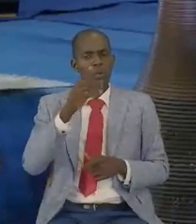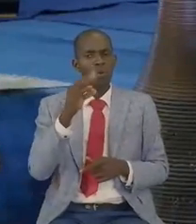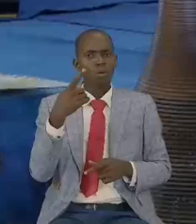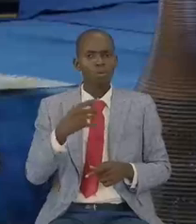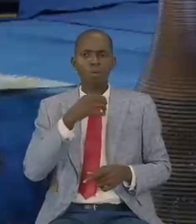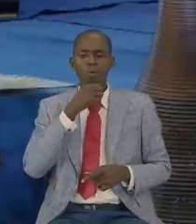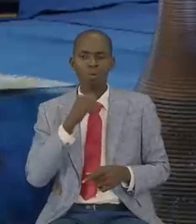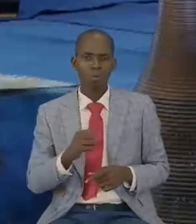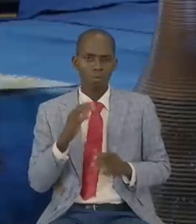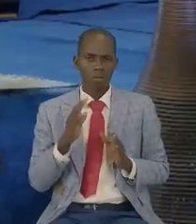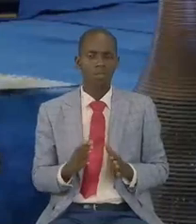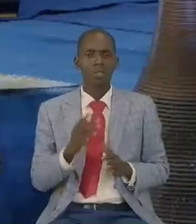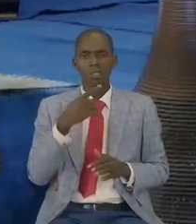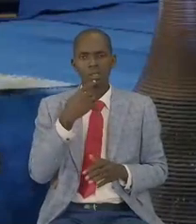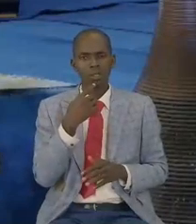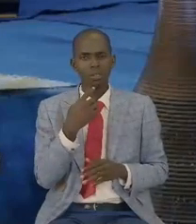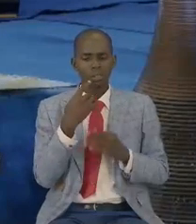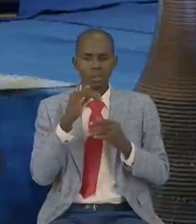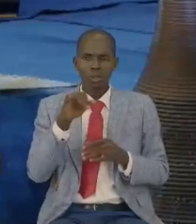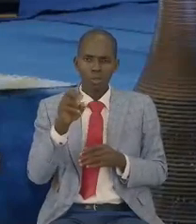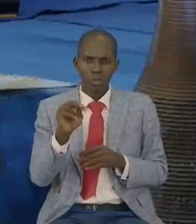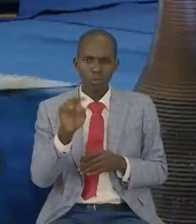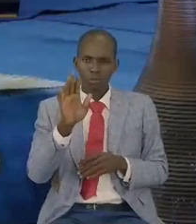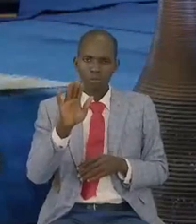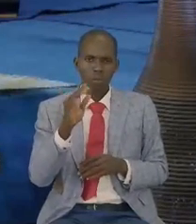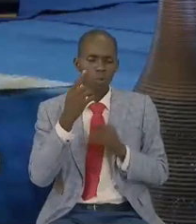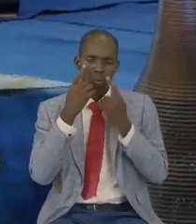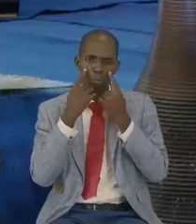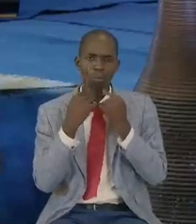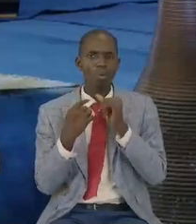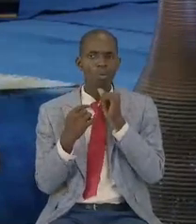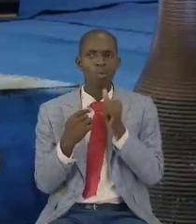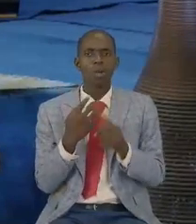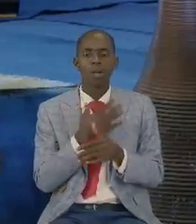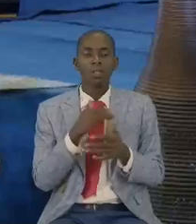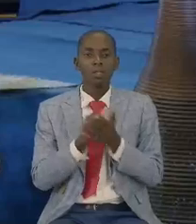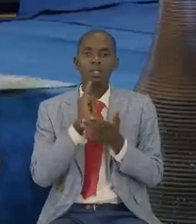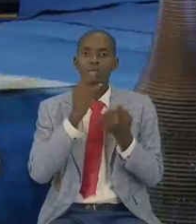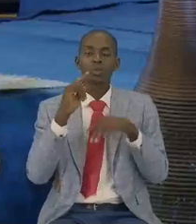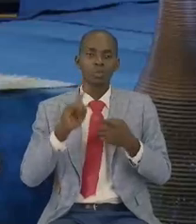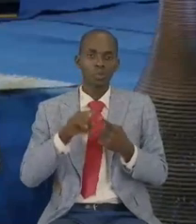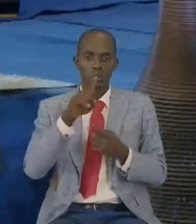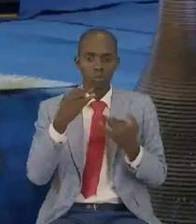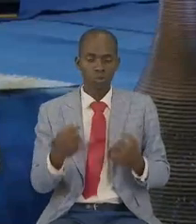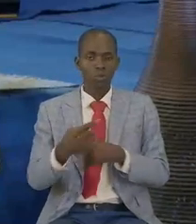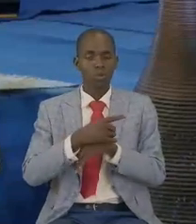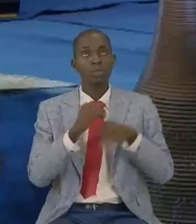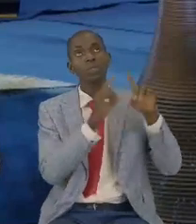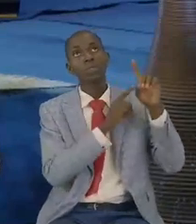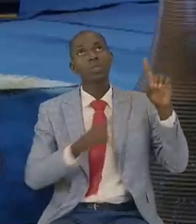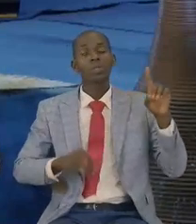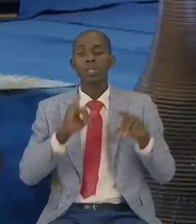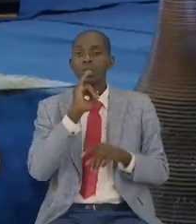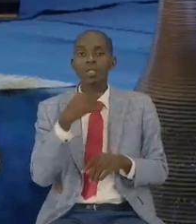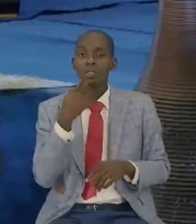dit, ne pleure point. Et cela te parvient aujourd'hui. Le Seigneur te dit,